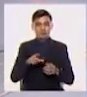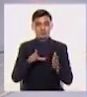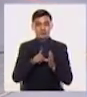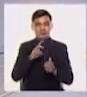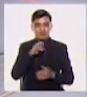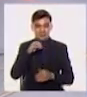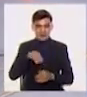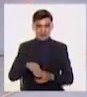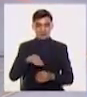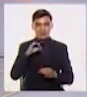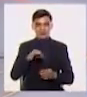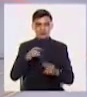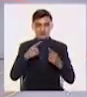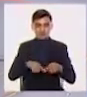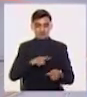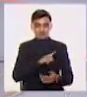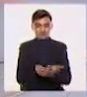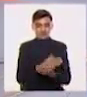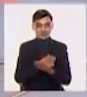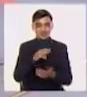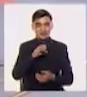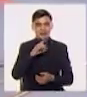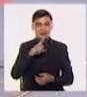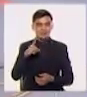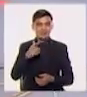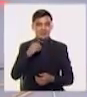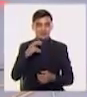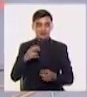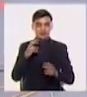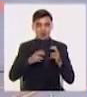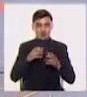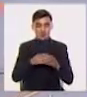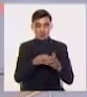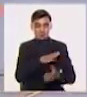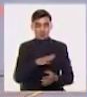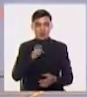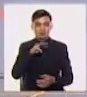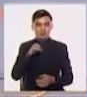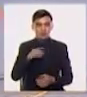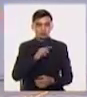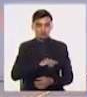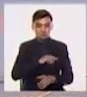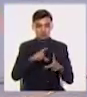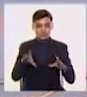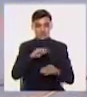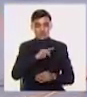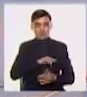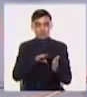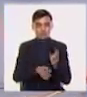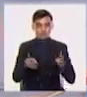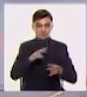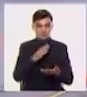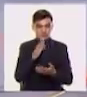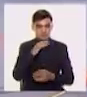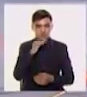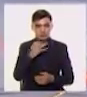мұнайшылардың қалтасына қатты тиіп жатыр. Теңіз кенішіндегі компаниялардан қысқартылған атыраулықтар жұмыссыз қалуда. Жалпы кен орнында